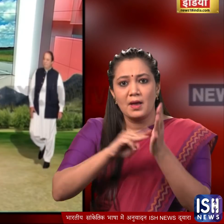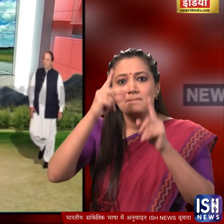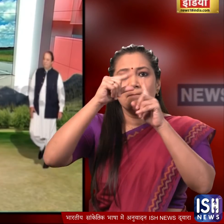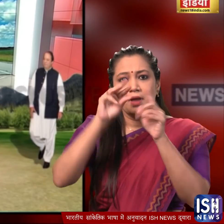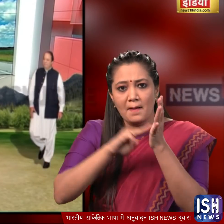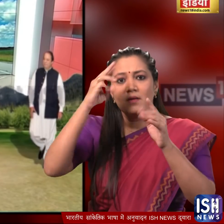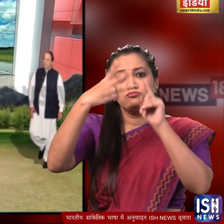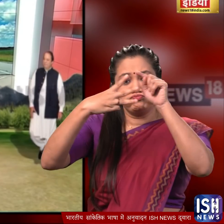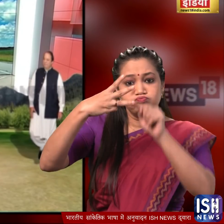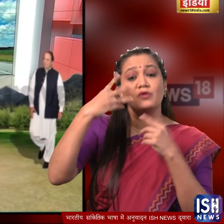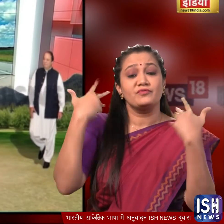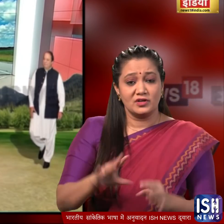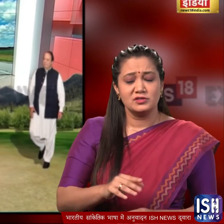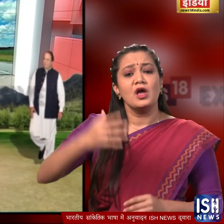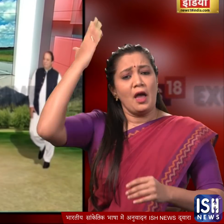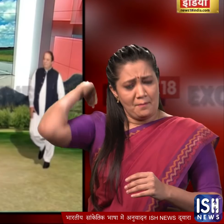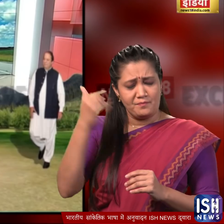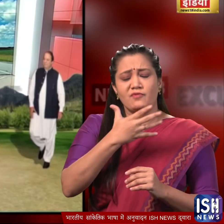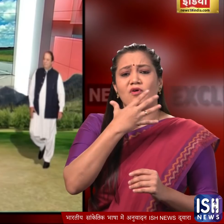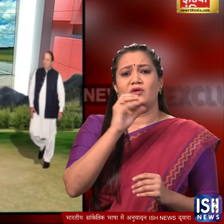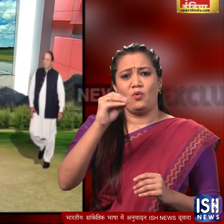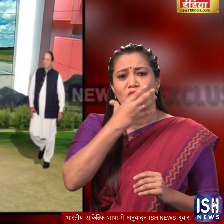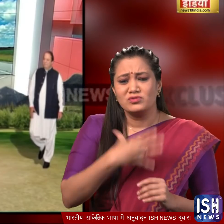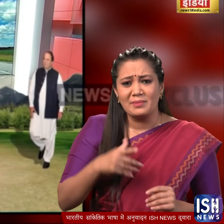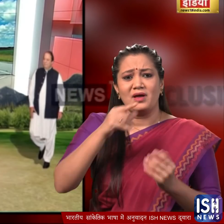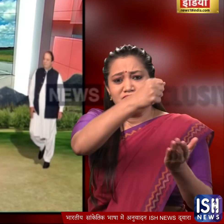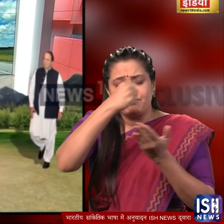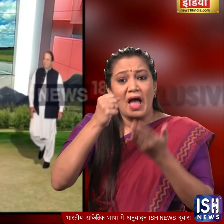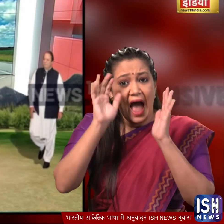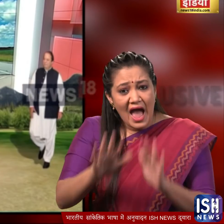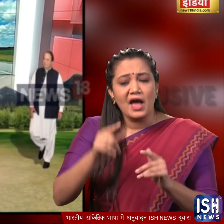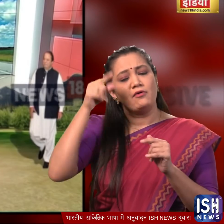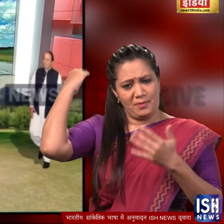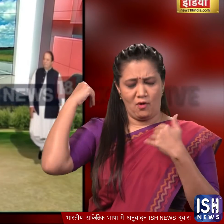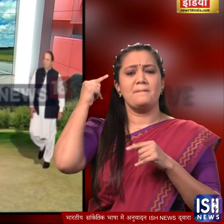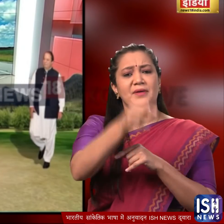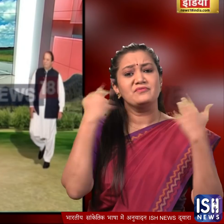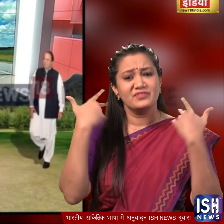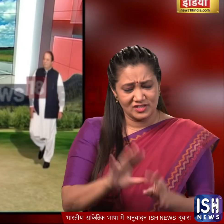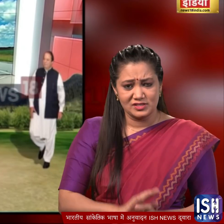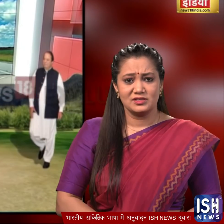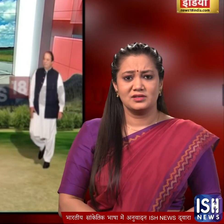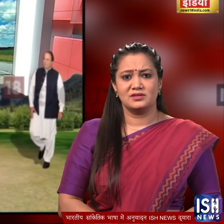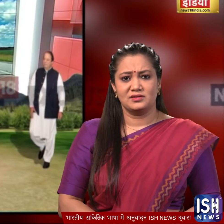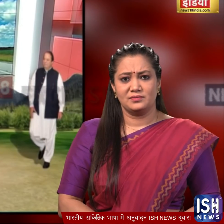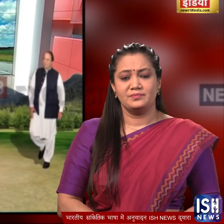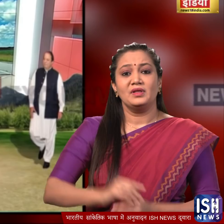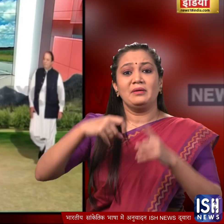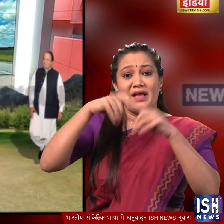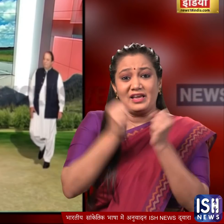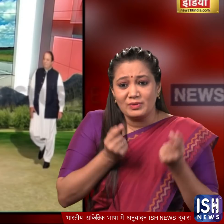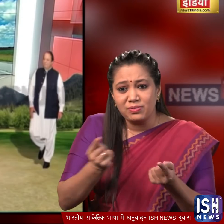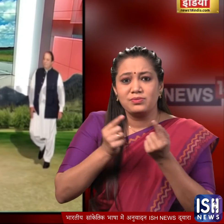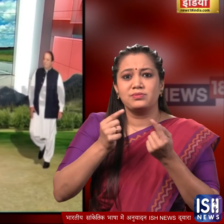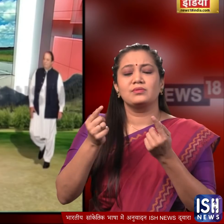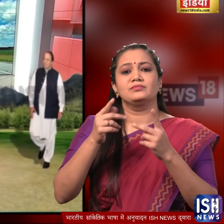प्रधानमंत्री रह चुके हैं और उन पर पहले भी लादेन से आर्थिक मदद लेने और उन पैसों से कश्मीर में आतंक फैलाने के आरोप लग चुके हैं। यही नहीं,